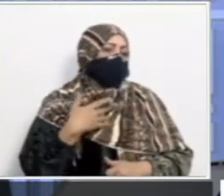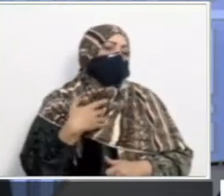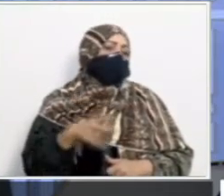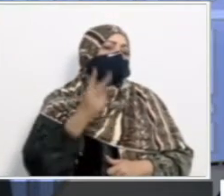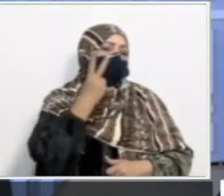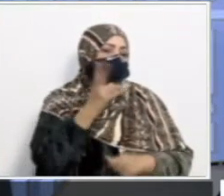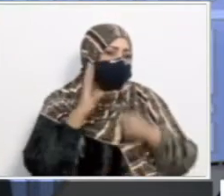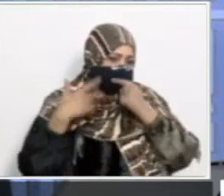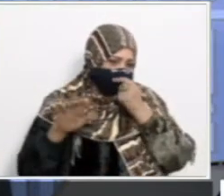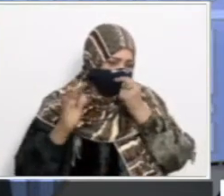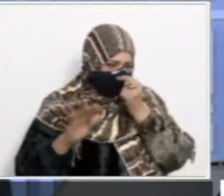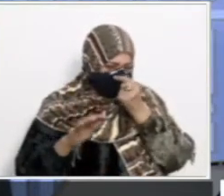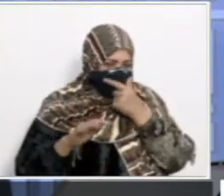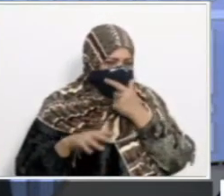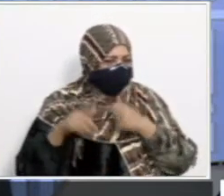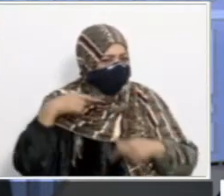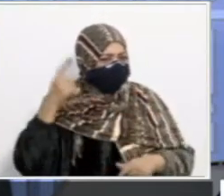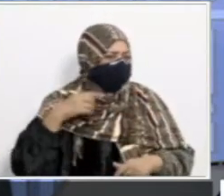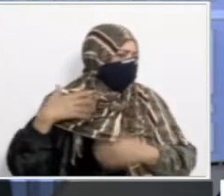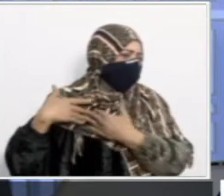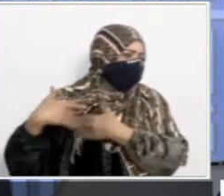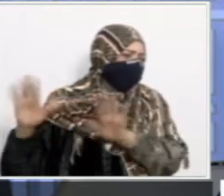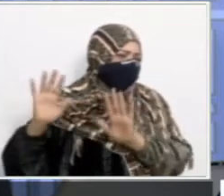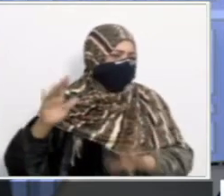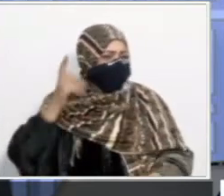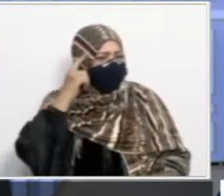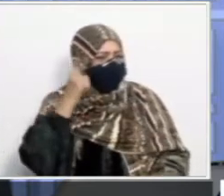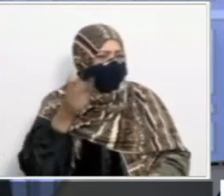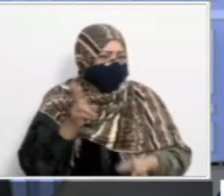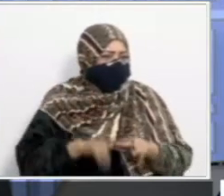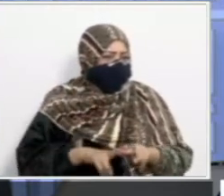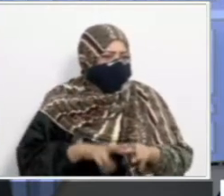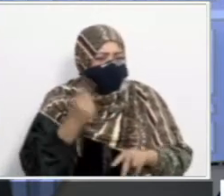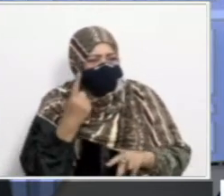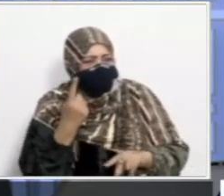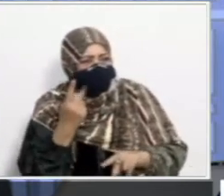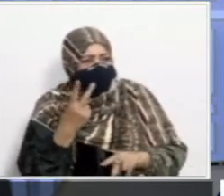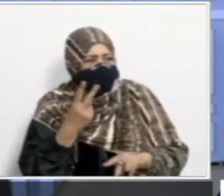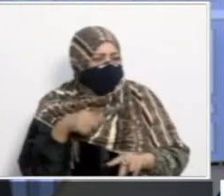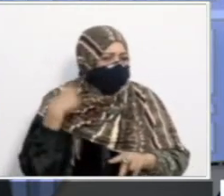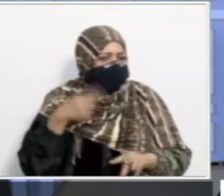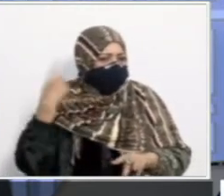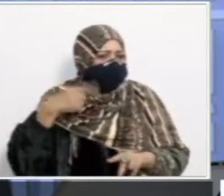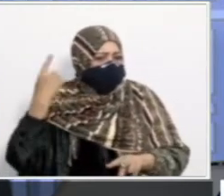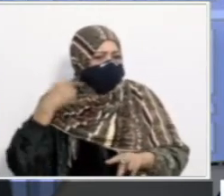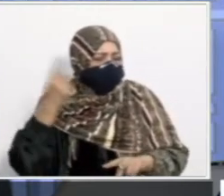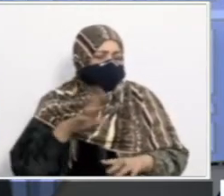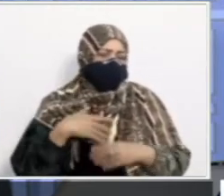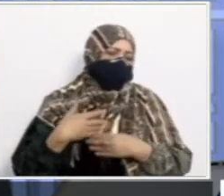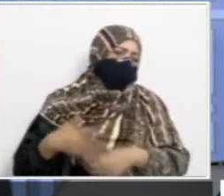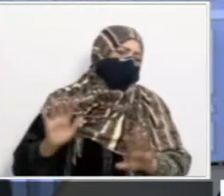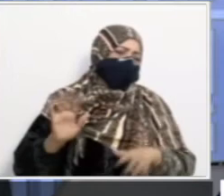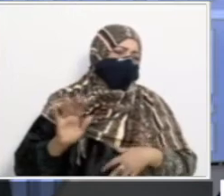تقعدش تقول لا خلي نبني على الأقل، لأنك موسوس في هذه الحالة. فينبغي ألا تأبه